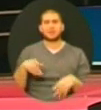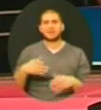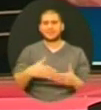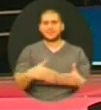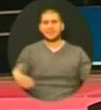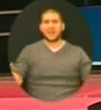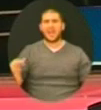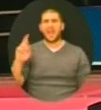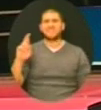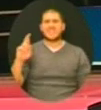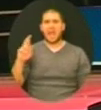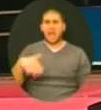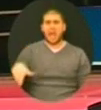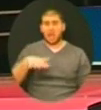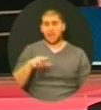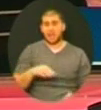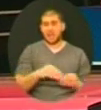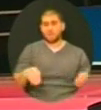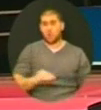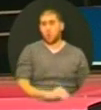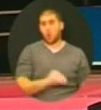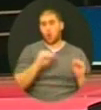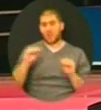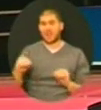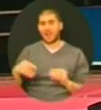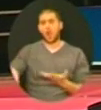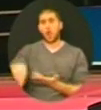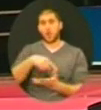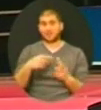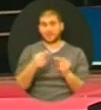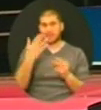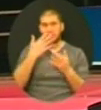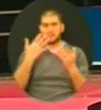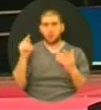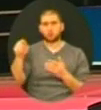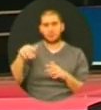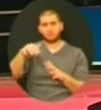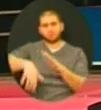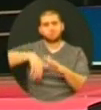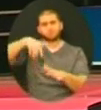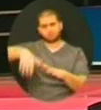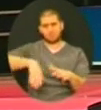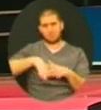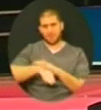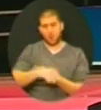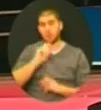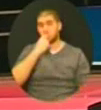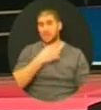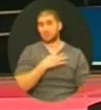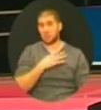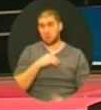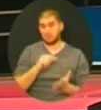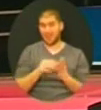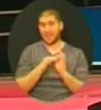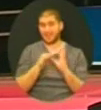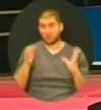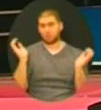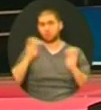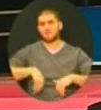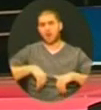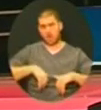רפיח. כאשר הגבול הוא עתק לגבול עוטף עזה, היה ברור שגם שם נחפרות מנהרות. המודיעין שלנו כתוצאה מההתנתקות